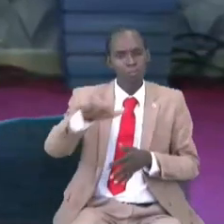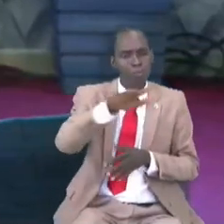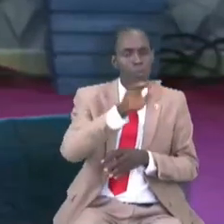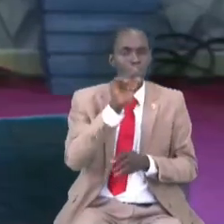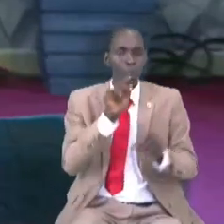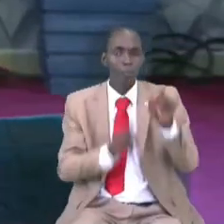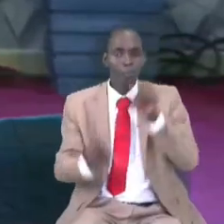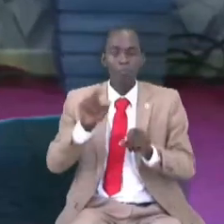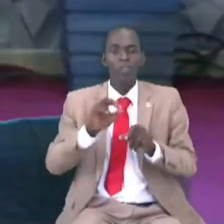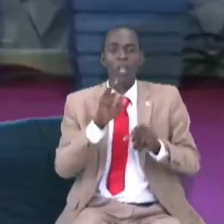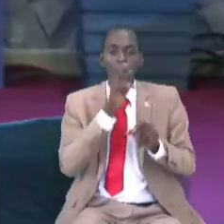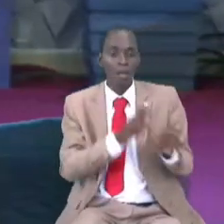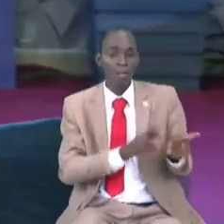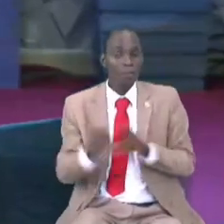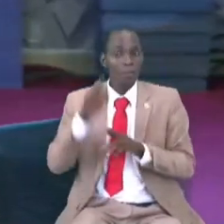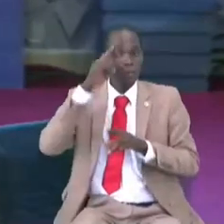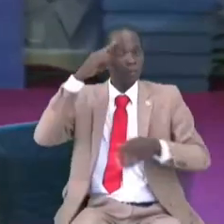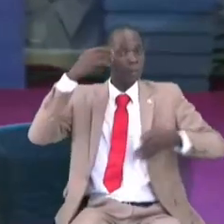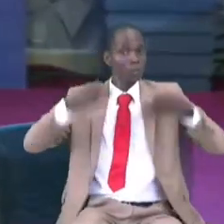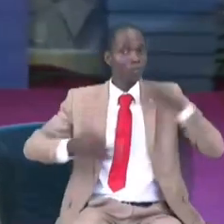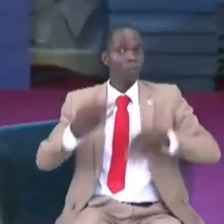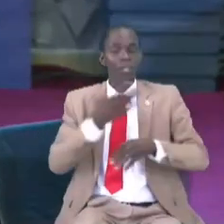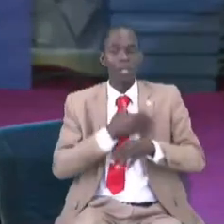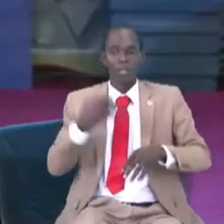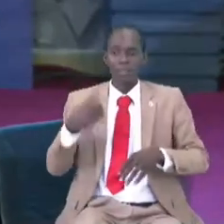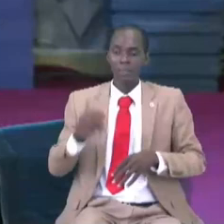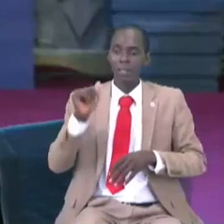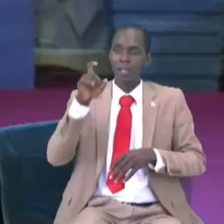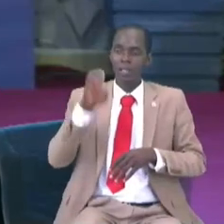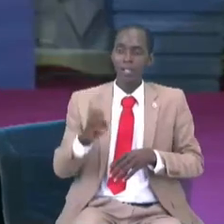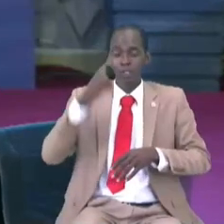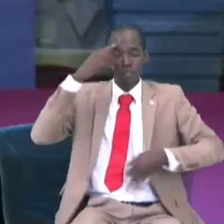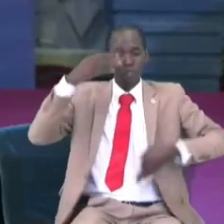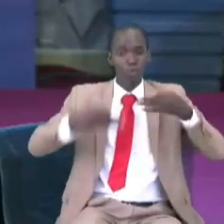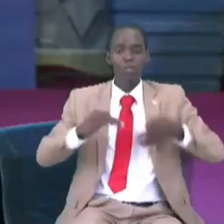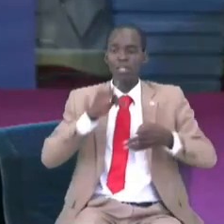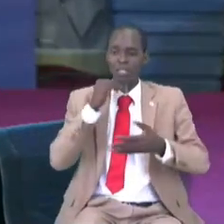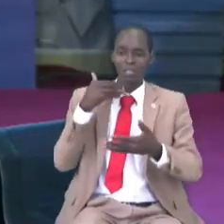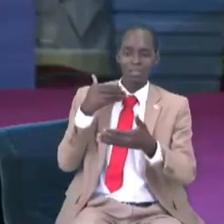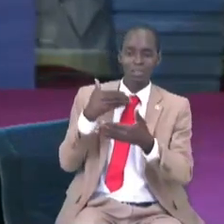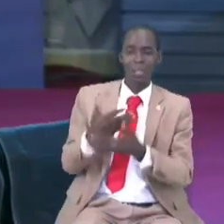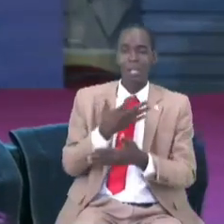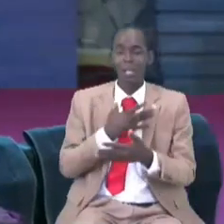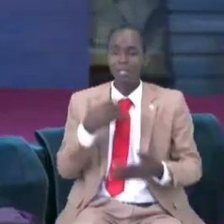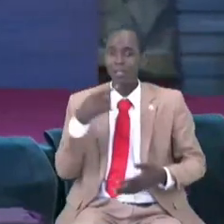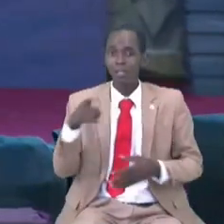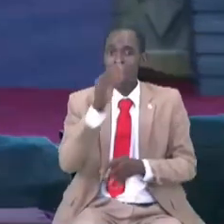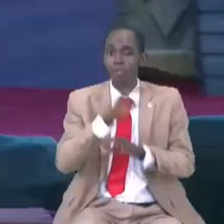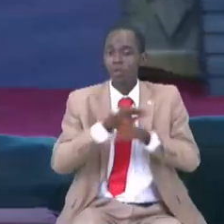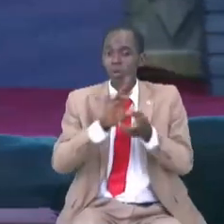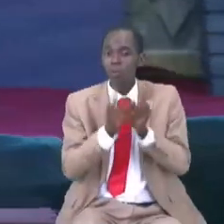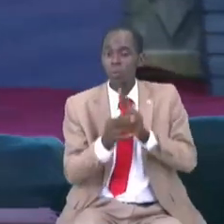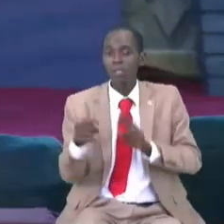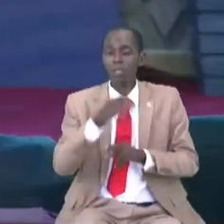que la cognée a mise à la racine des arbres. Et s'ils ne se repentent pas, ils seront coupés, connaissant donc la crainte